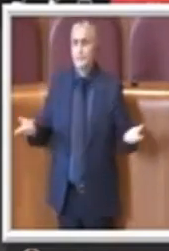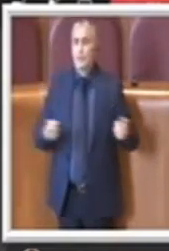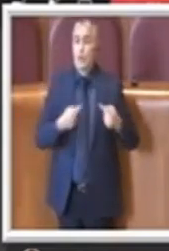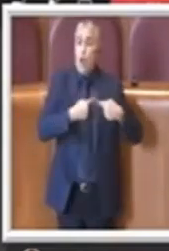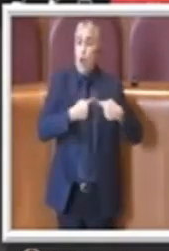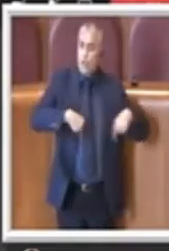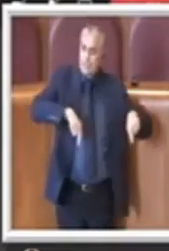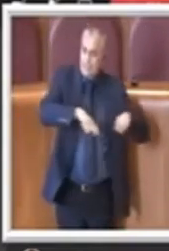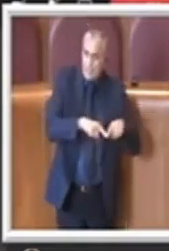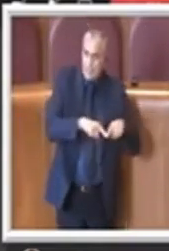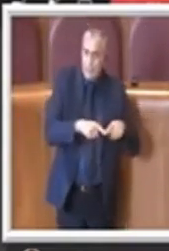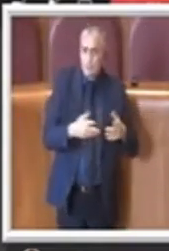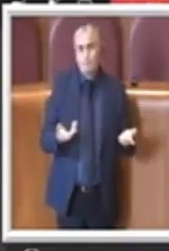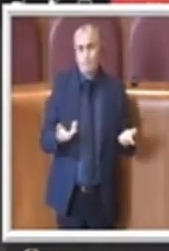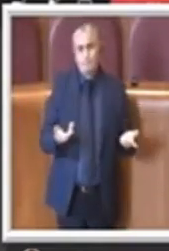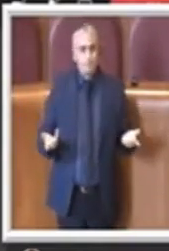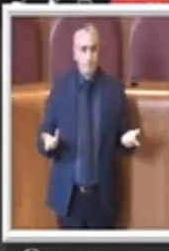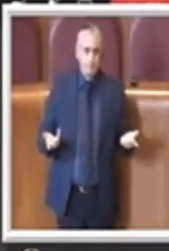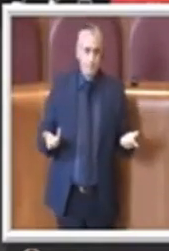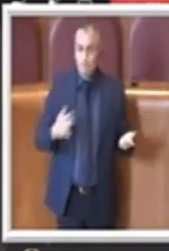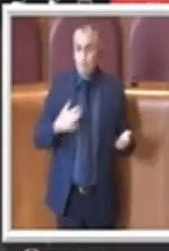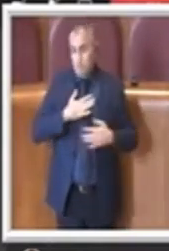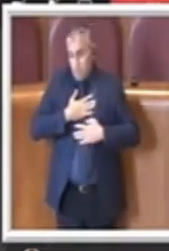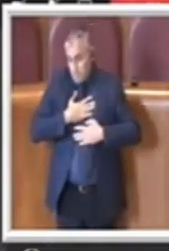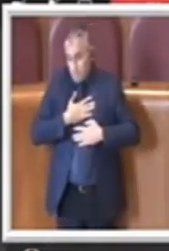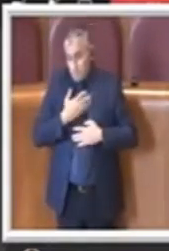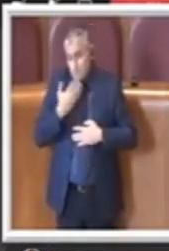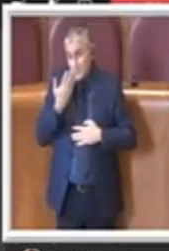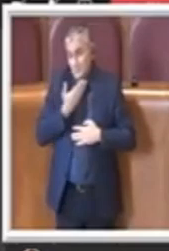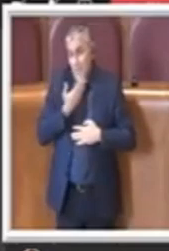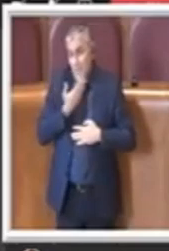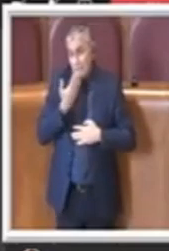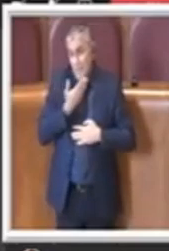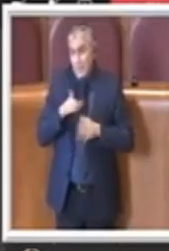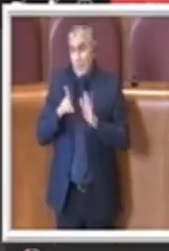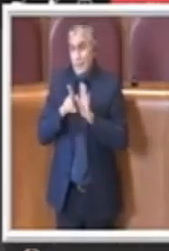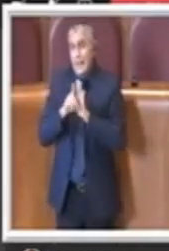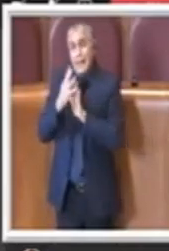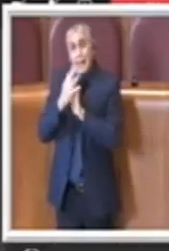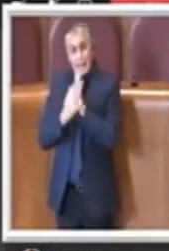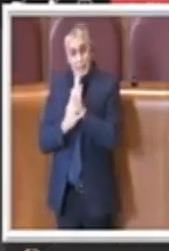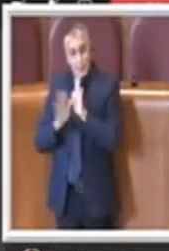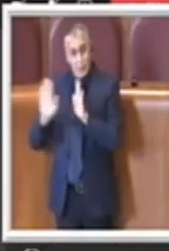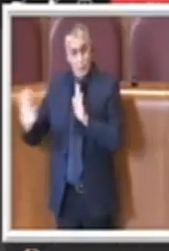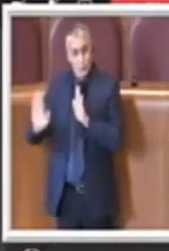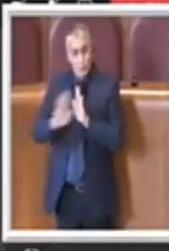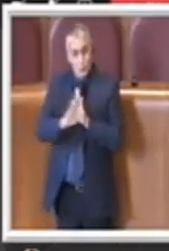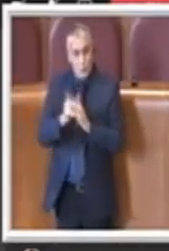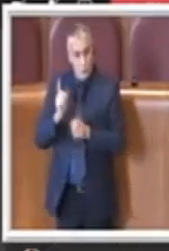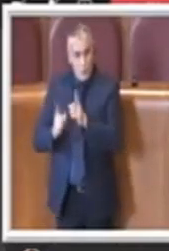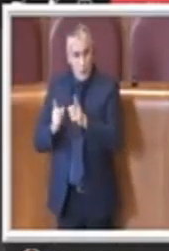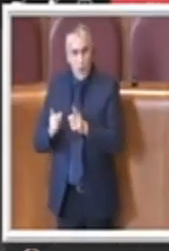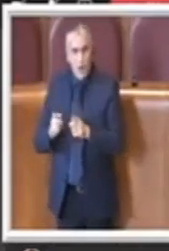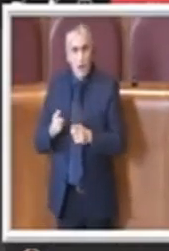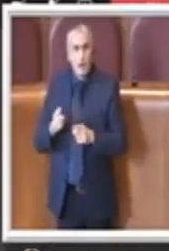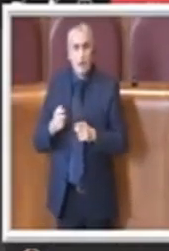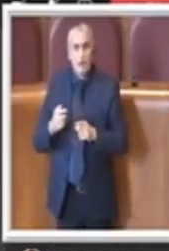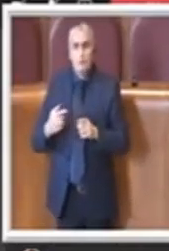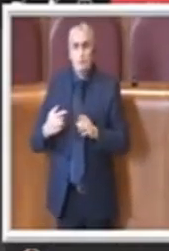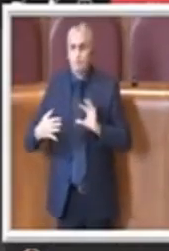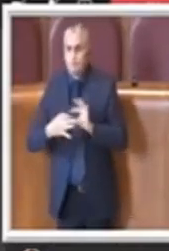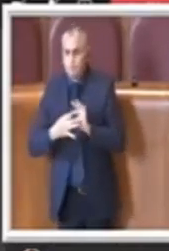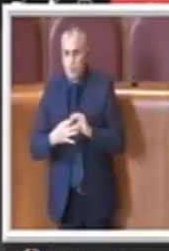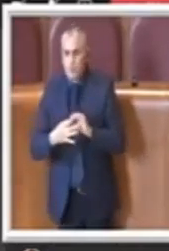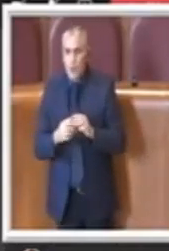secondo me è sbagliato sul sulle delibere di iniziativa popolare perché non permette la modifica